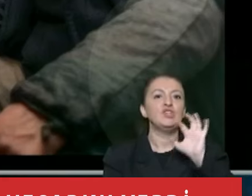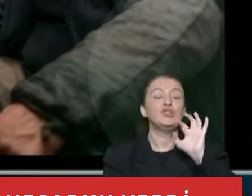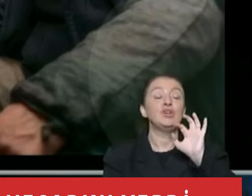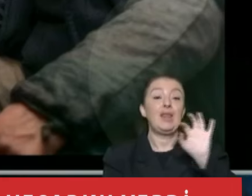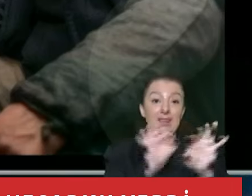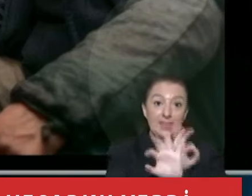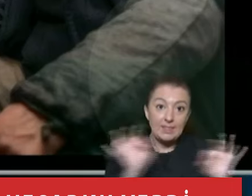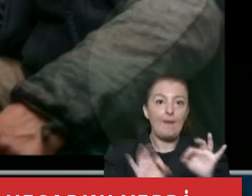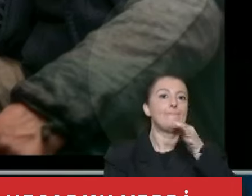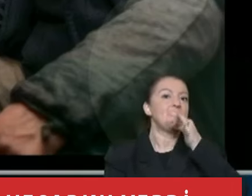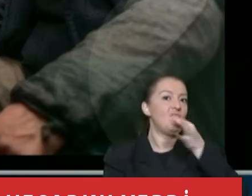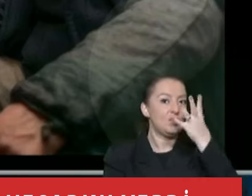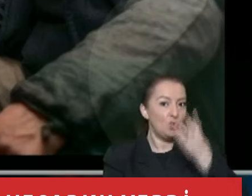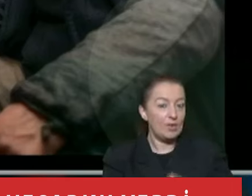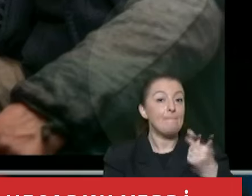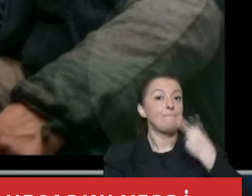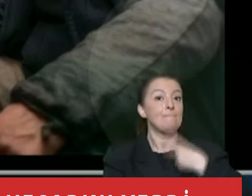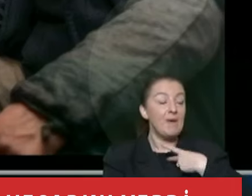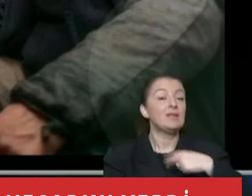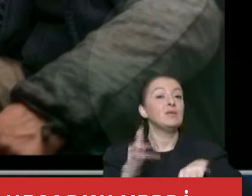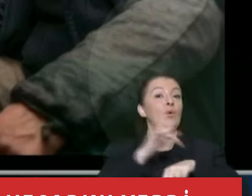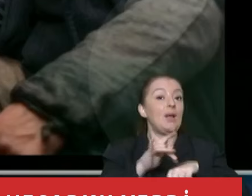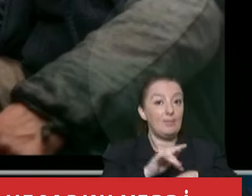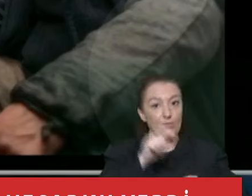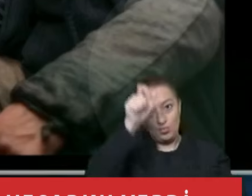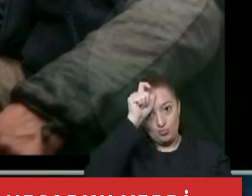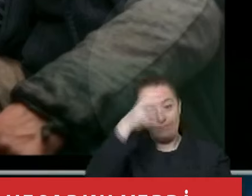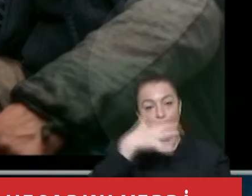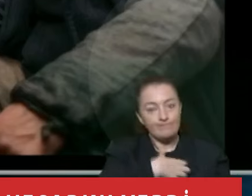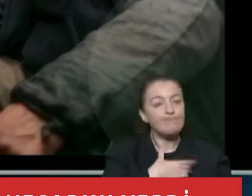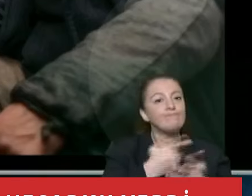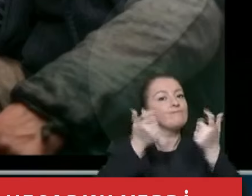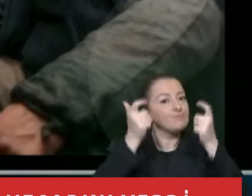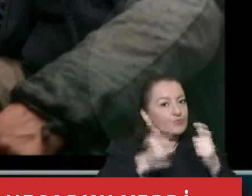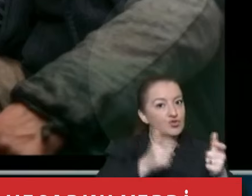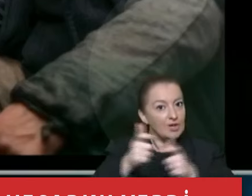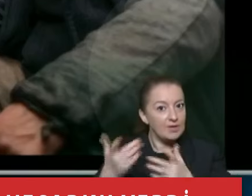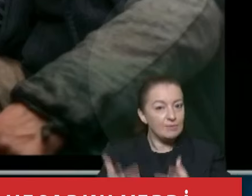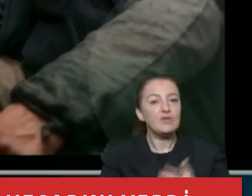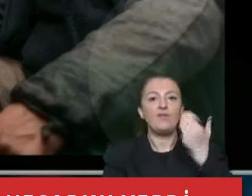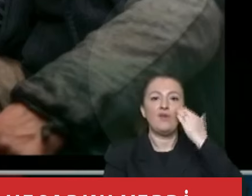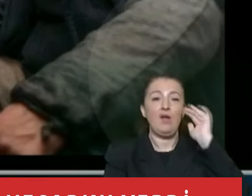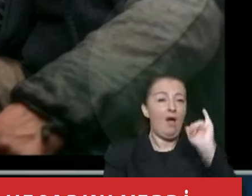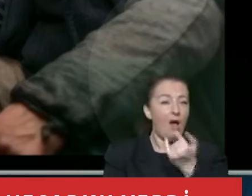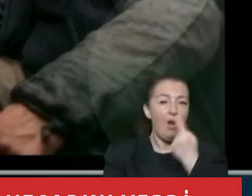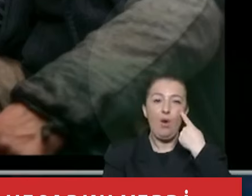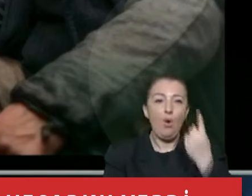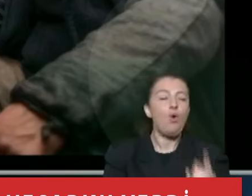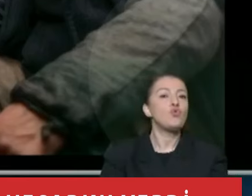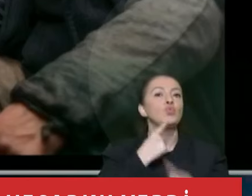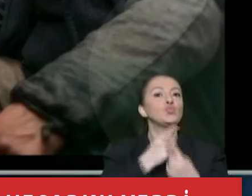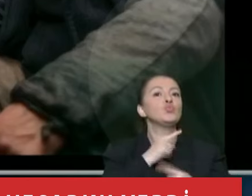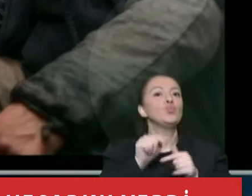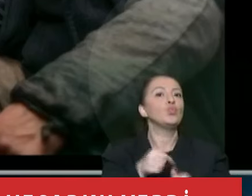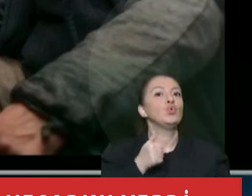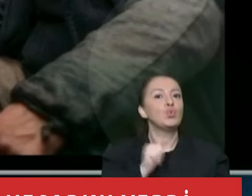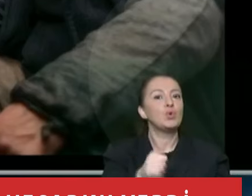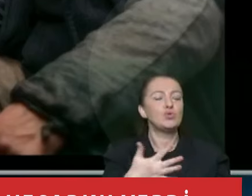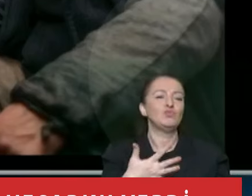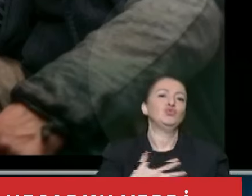edeyim ben ülkemin şehirlerimizin yoksullukla konuşulduğu bugünleri